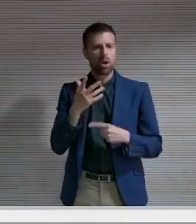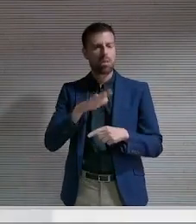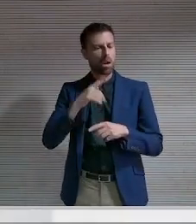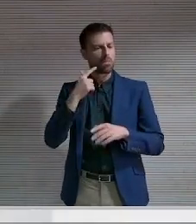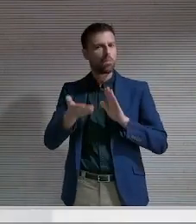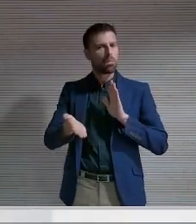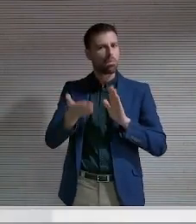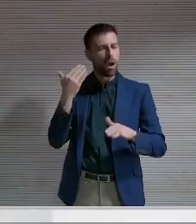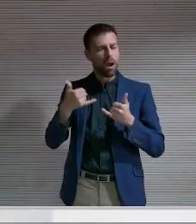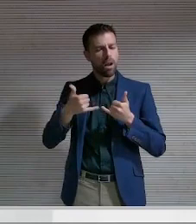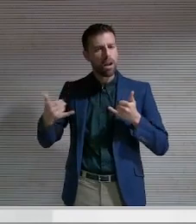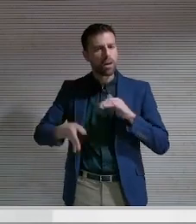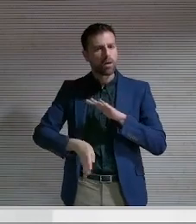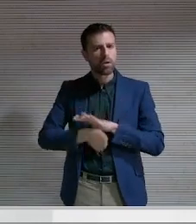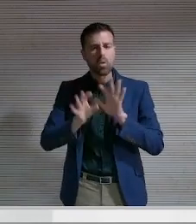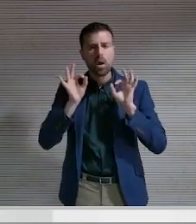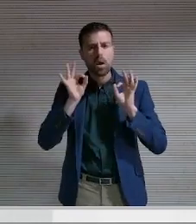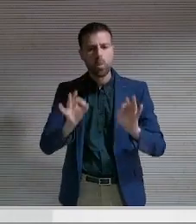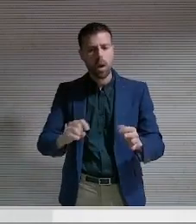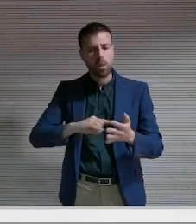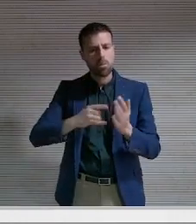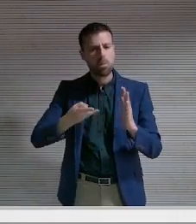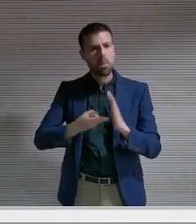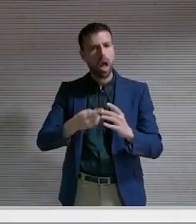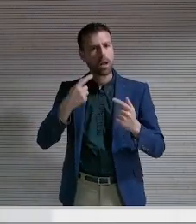línia que ho hem fet fins ara, és a dir, amb el pla de xoc